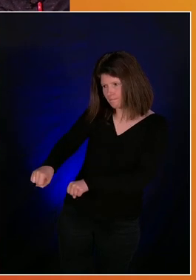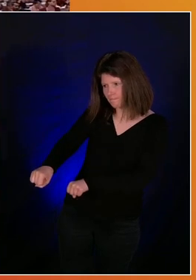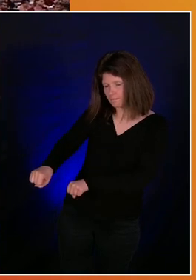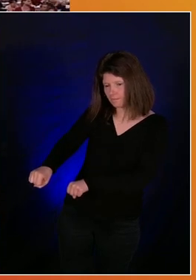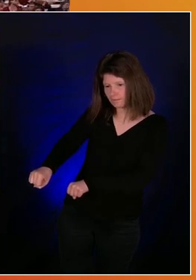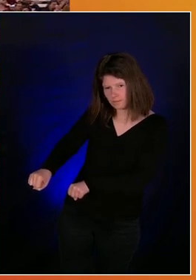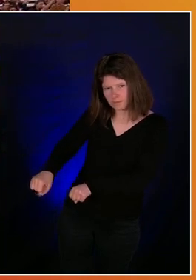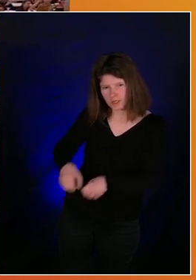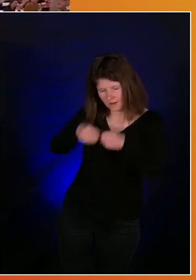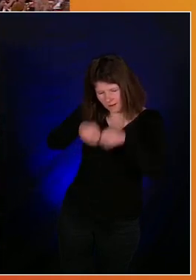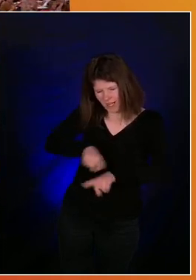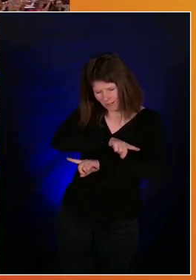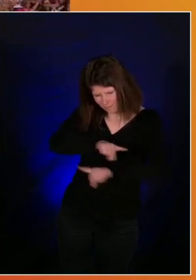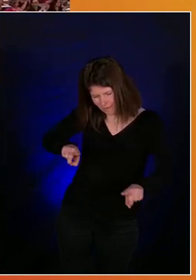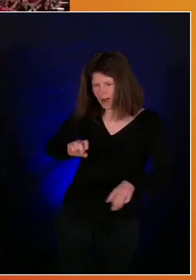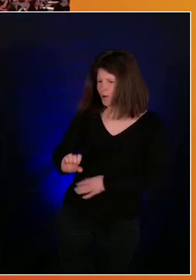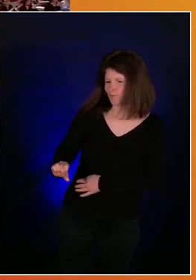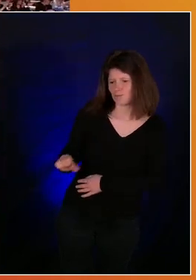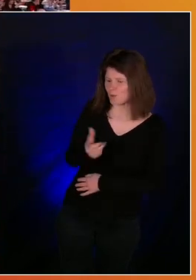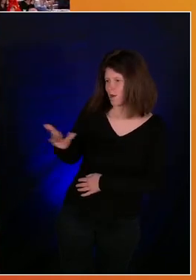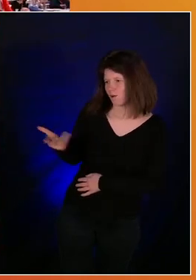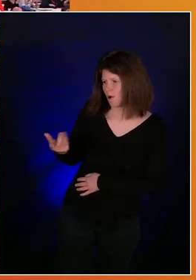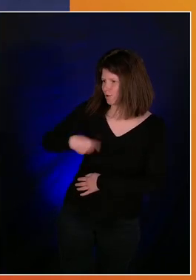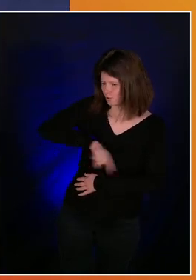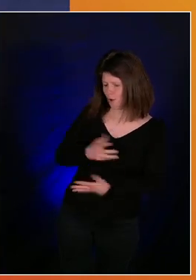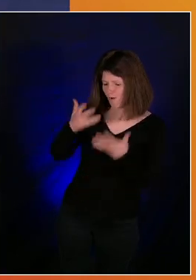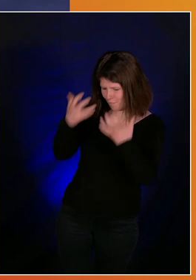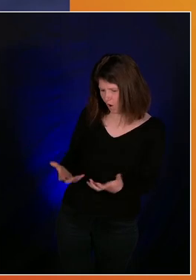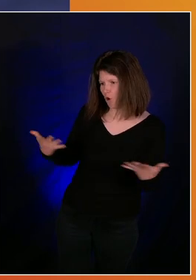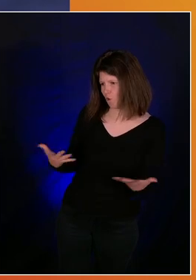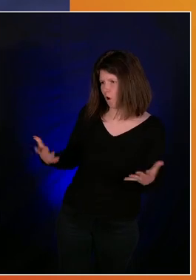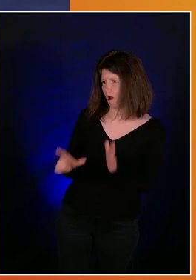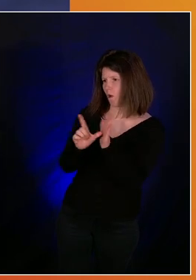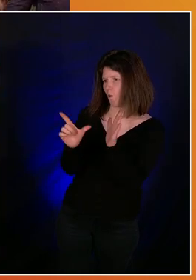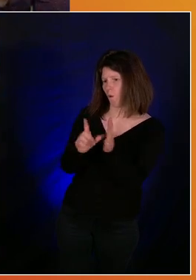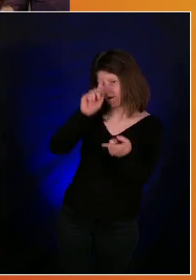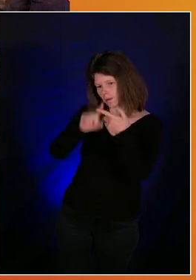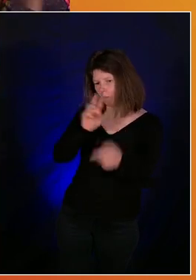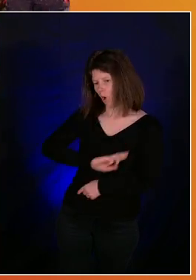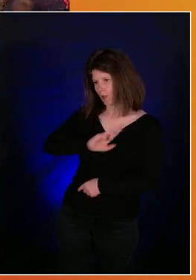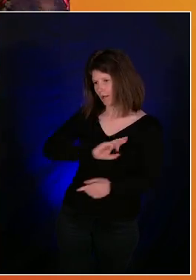Nous ne lâcherons rien, à commencer par notre exigence de retrait de cette réforme des retraites.